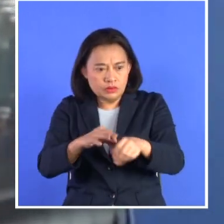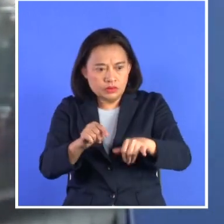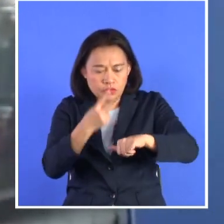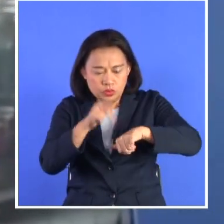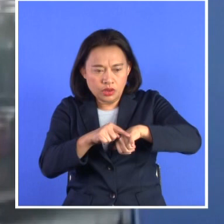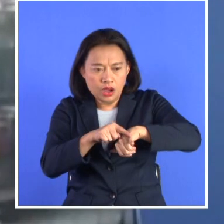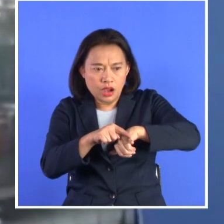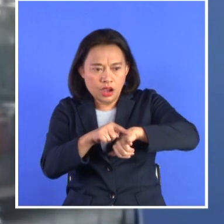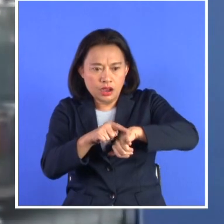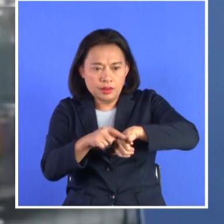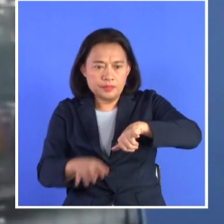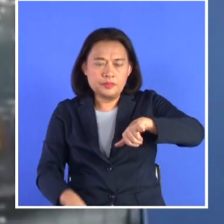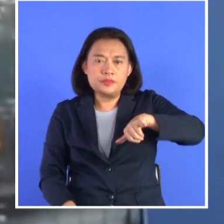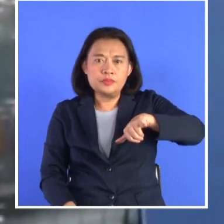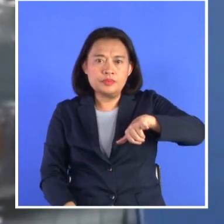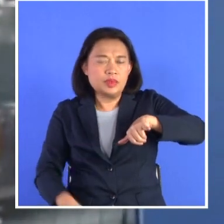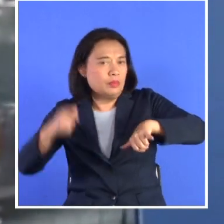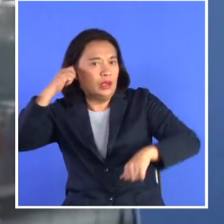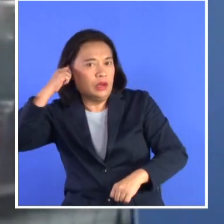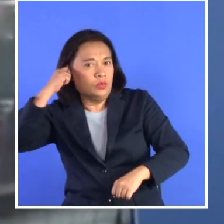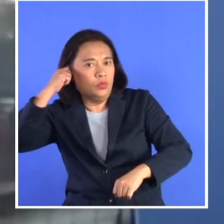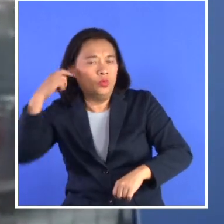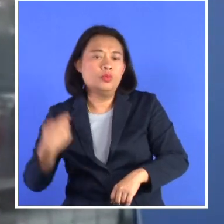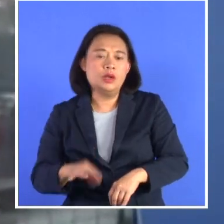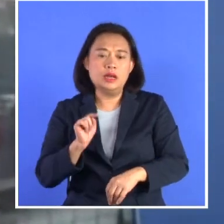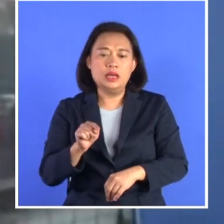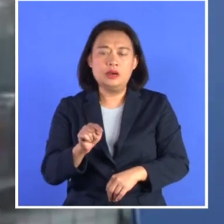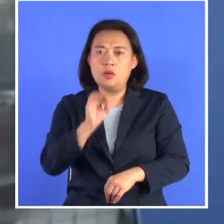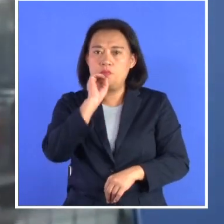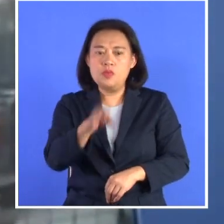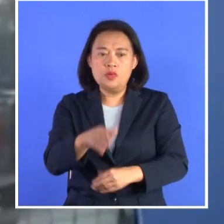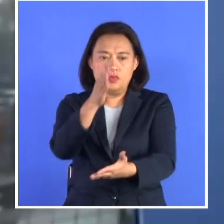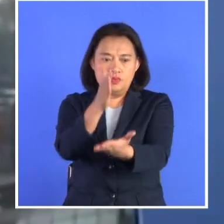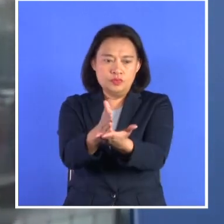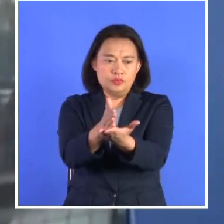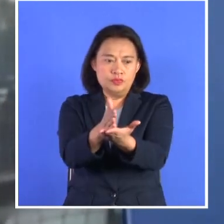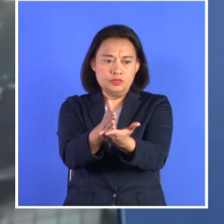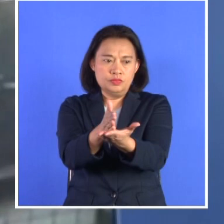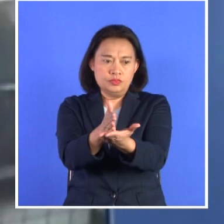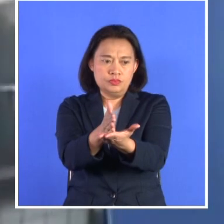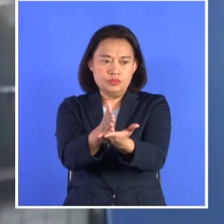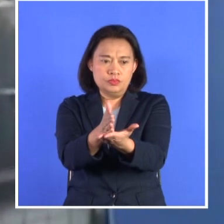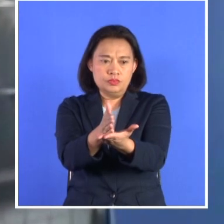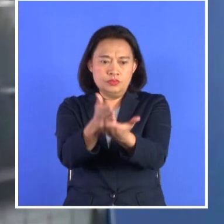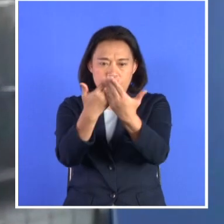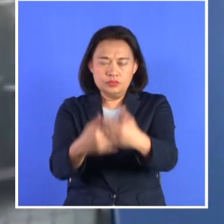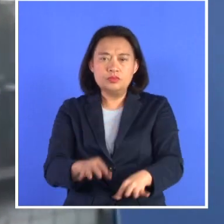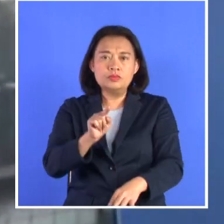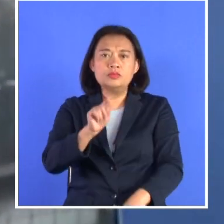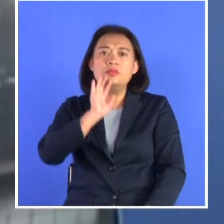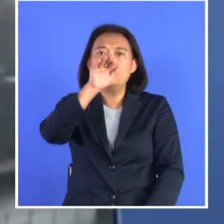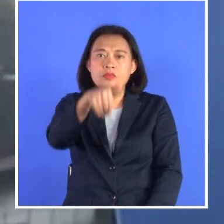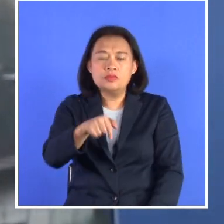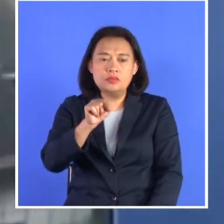นะครับแม้ว่าควานเนี่ยพยายามจะดึงหูไว้นะครับเพื่อที่จะบอกว่าเนี่ยสกัดนะครับไม่ให้ช้างคลุ้มคลั่งแต่ช้างนี่นะฮะ